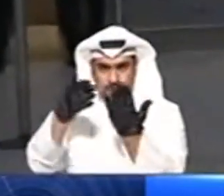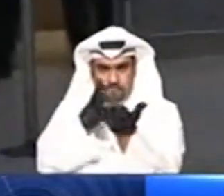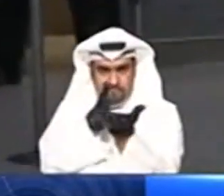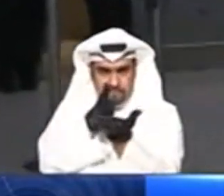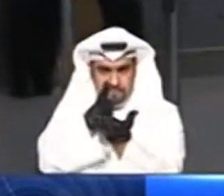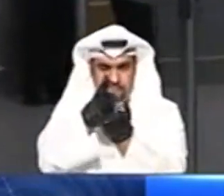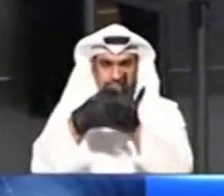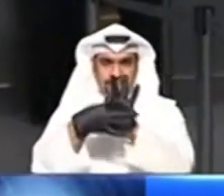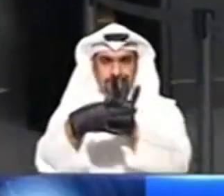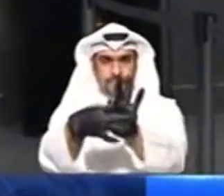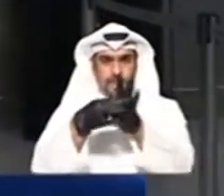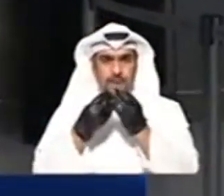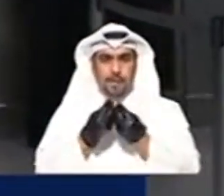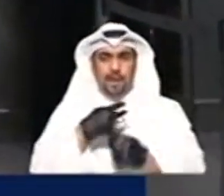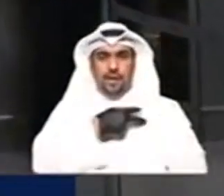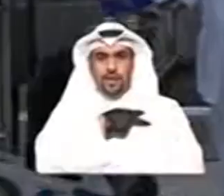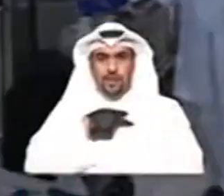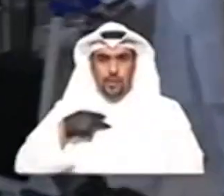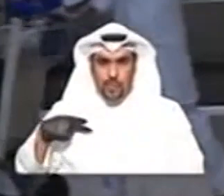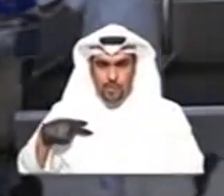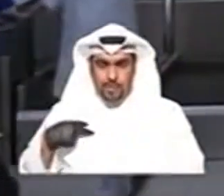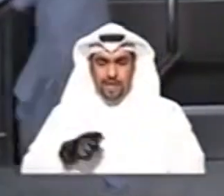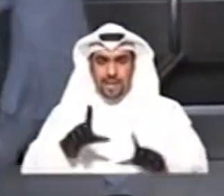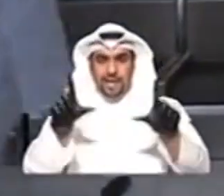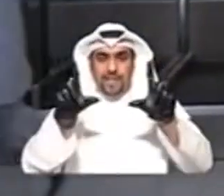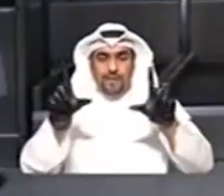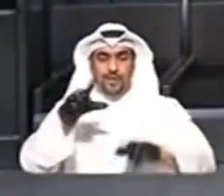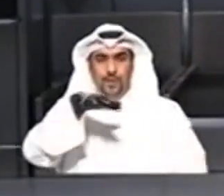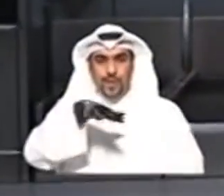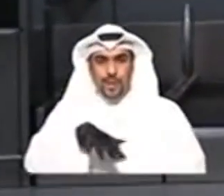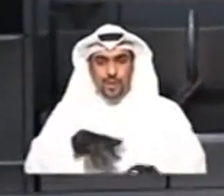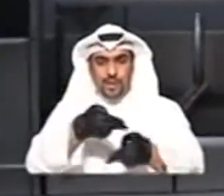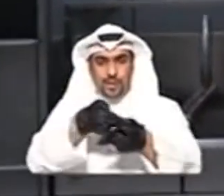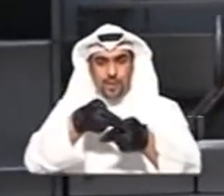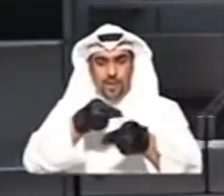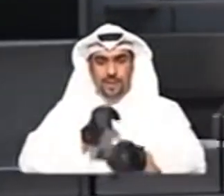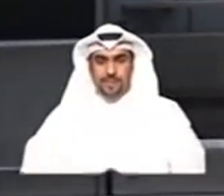المختلفه المعنيه بهذا الشان. نواف الشراكي، تلفزيون دوله الكويت.